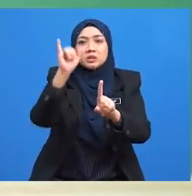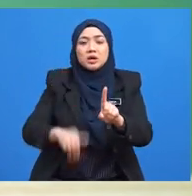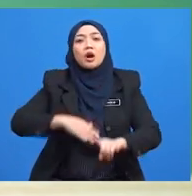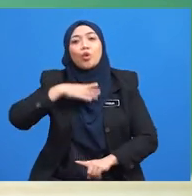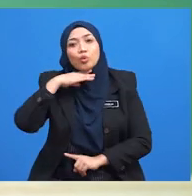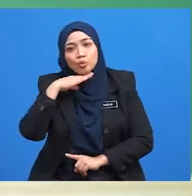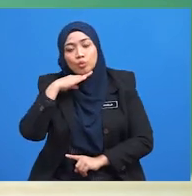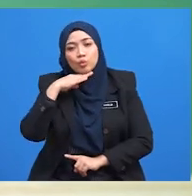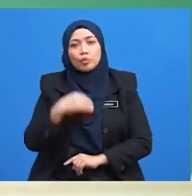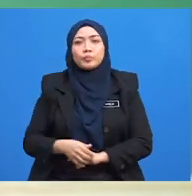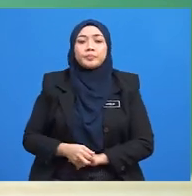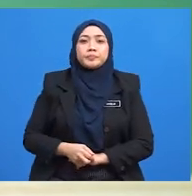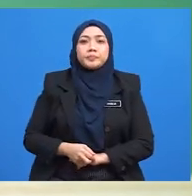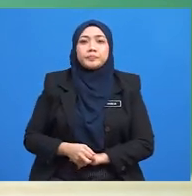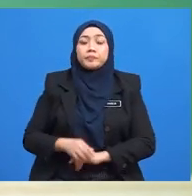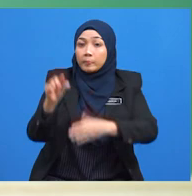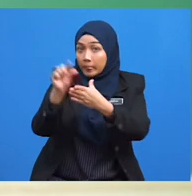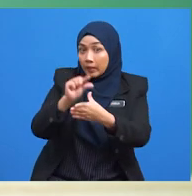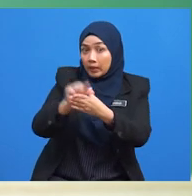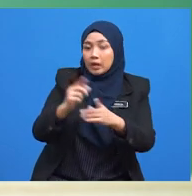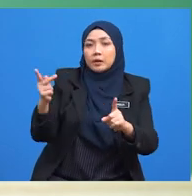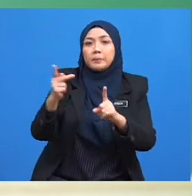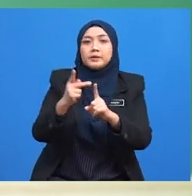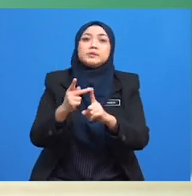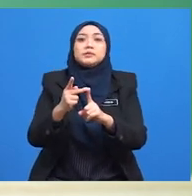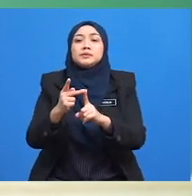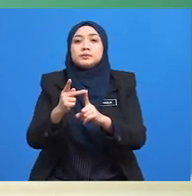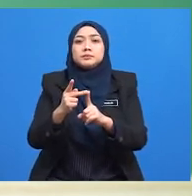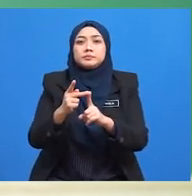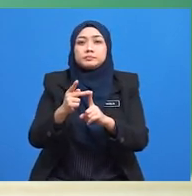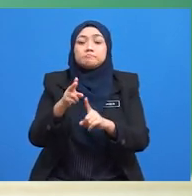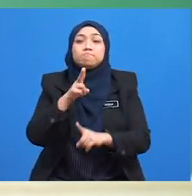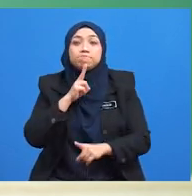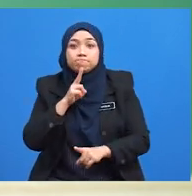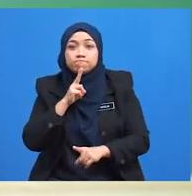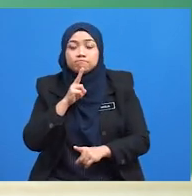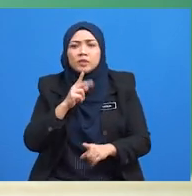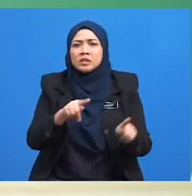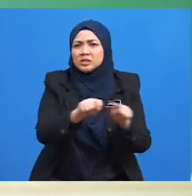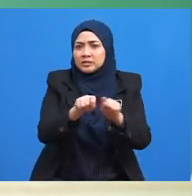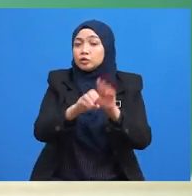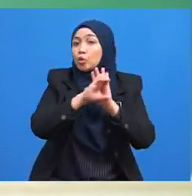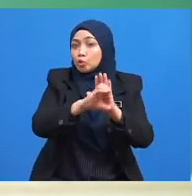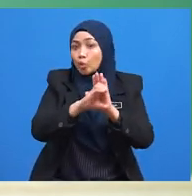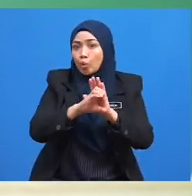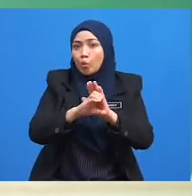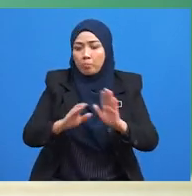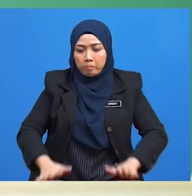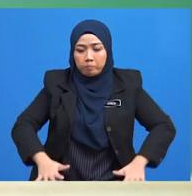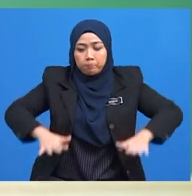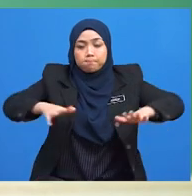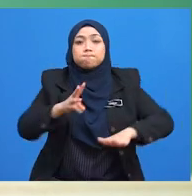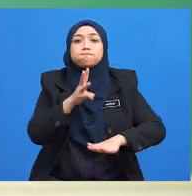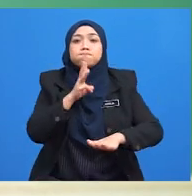Gangguan terhadap sistem hidrologi seperti banjir besar pula akan menyebabkan sistem ekologi